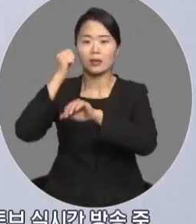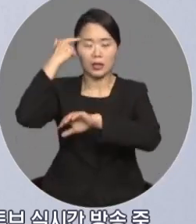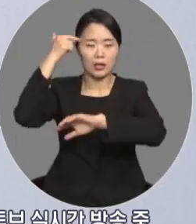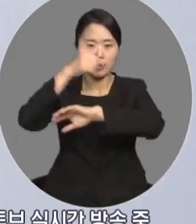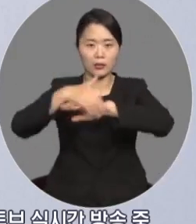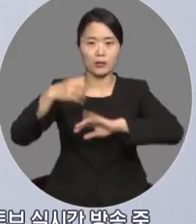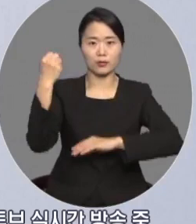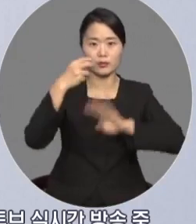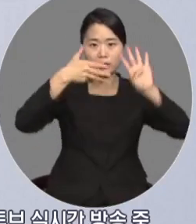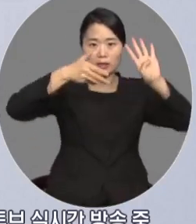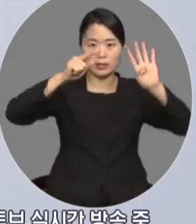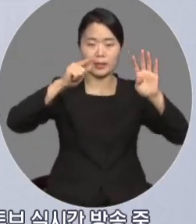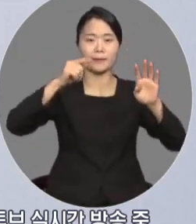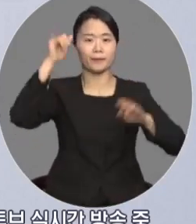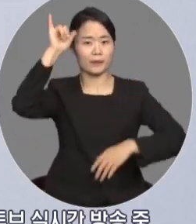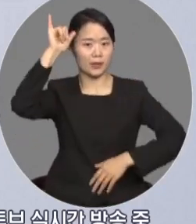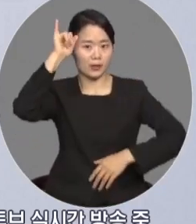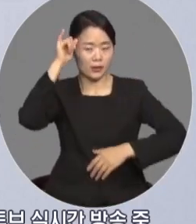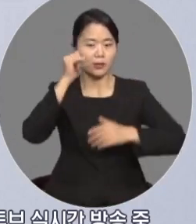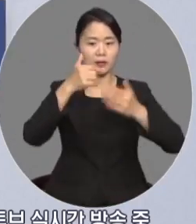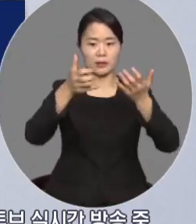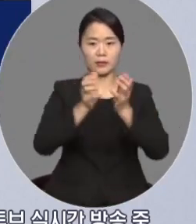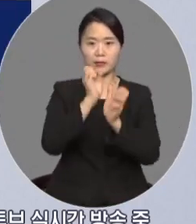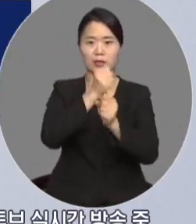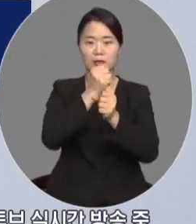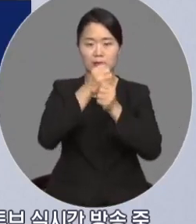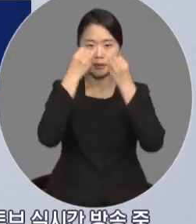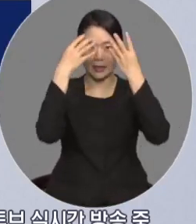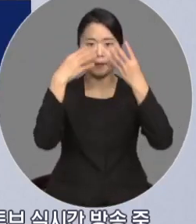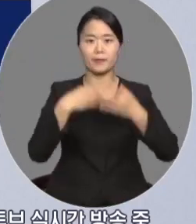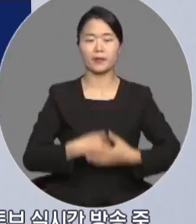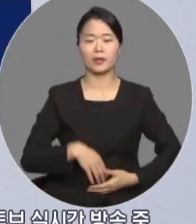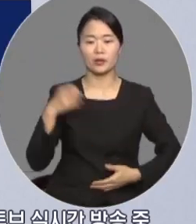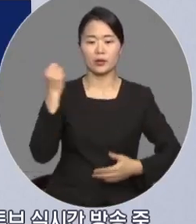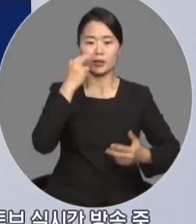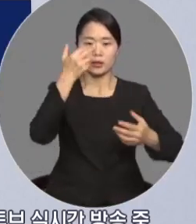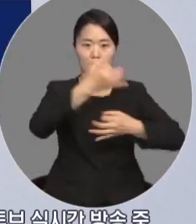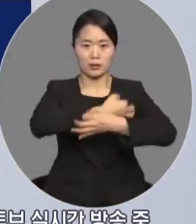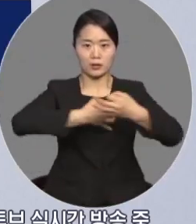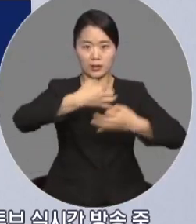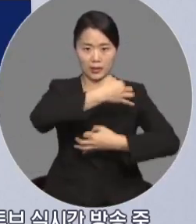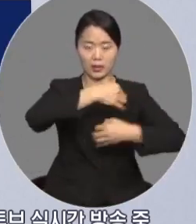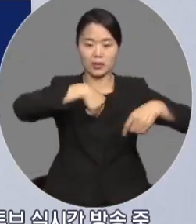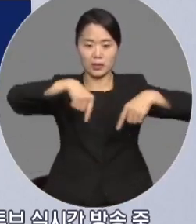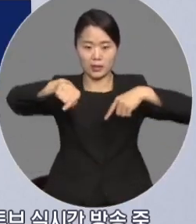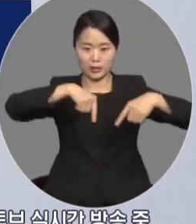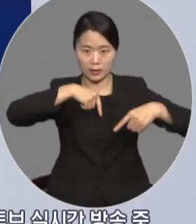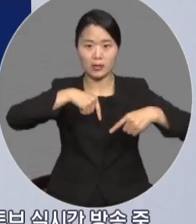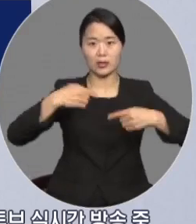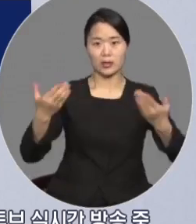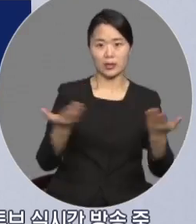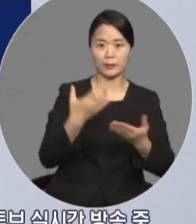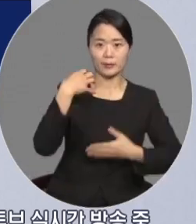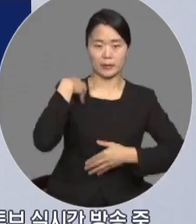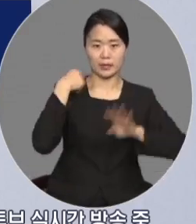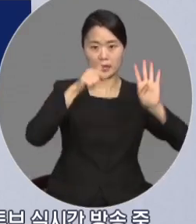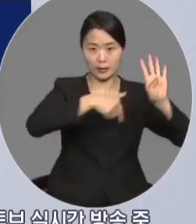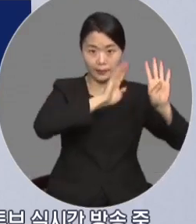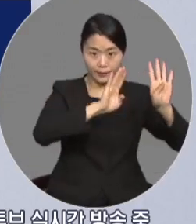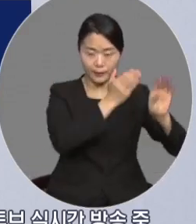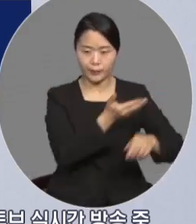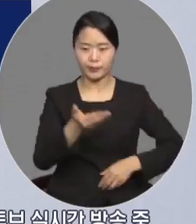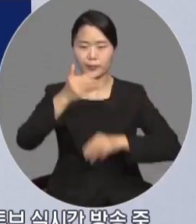산업팀을 신설합니다. 경제위기 대응력을 높이기 위해 경제정책관 직급을 4급에서 3-4급으로